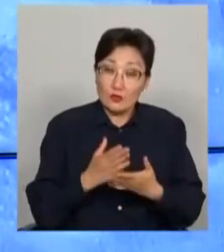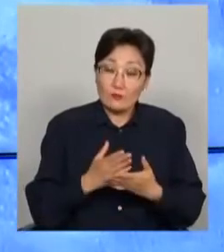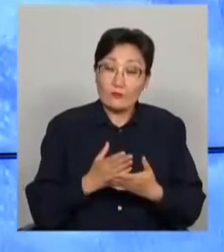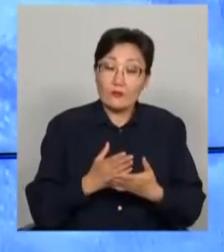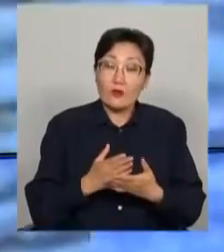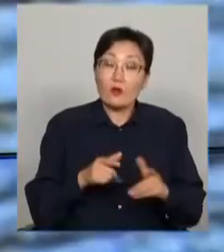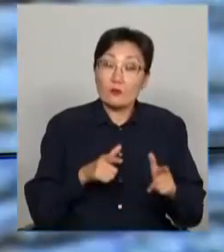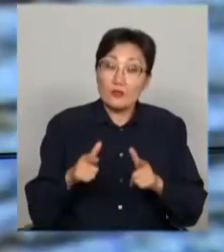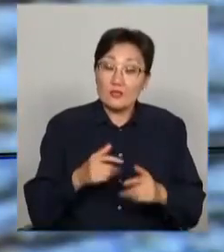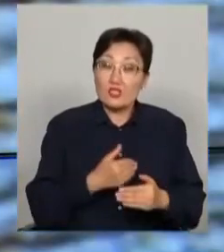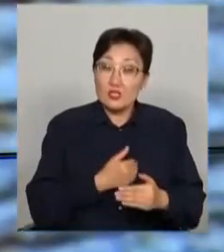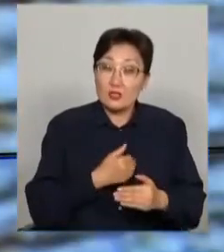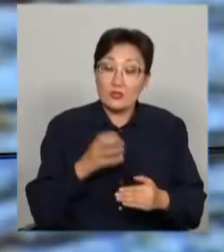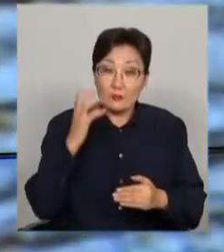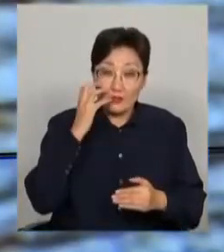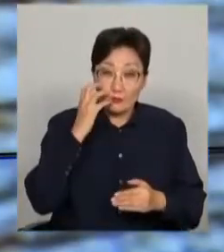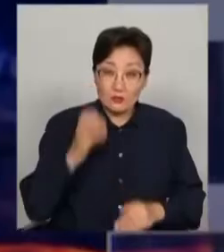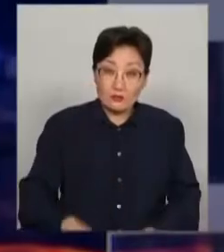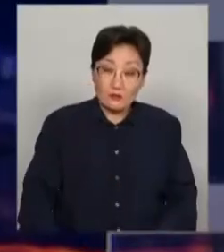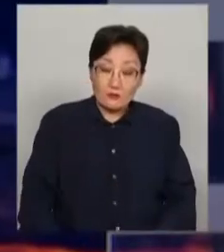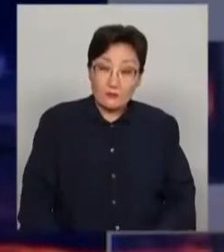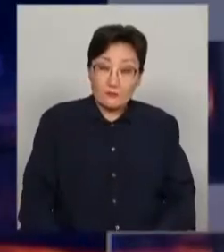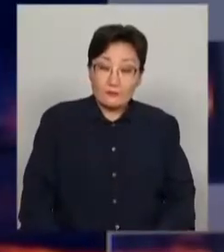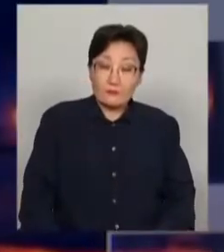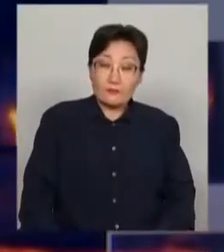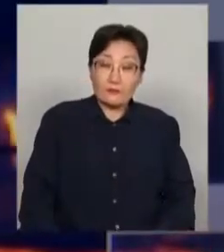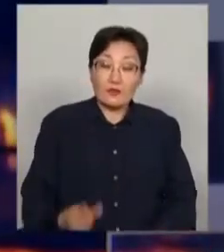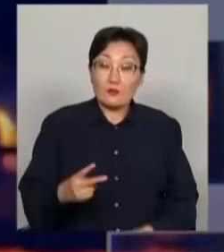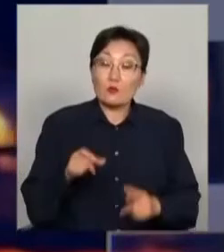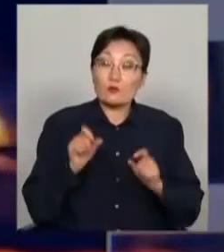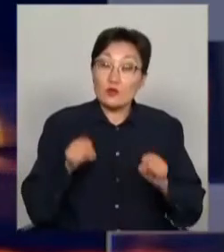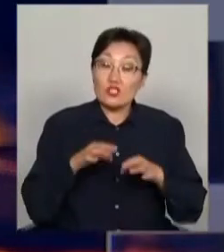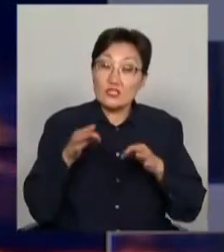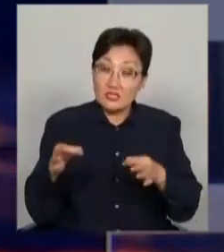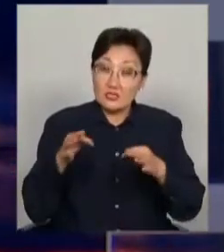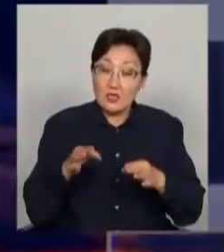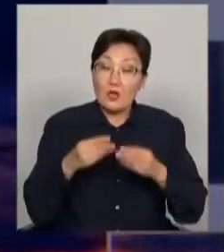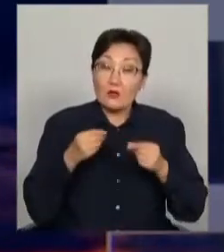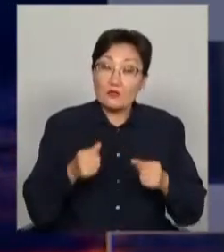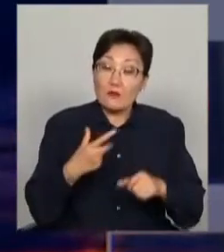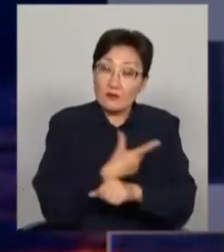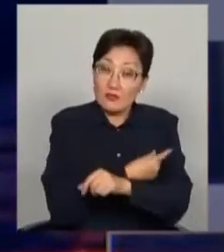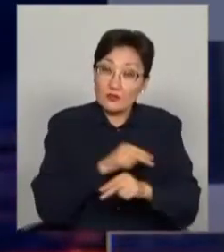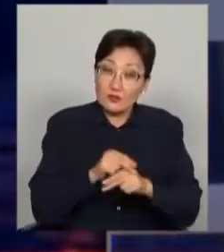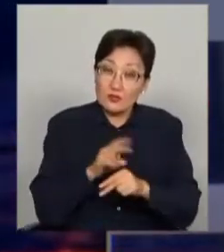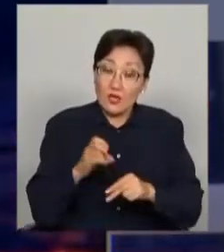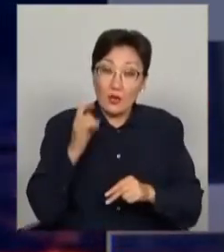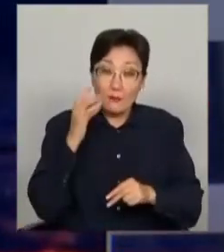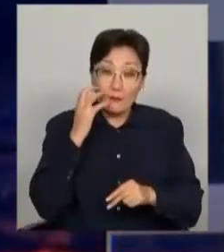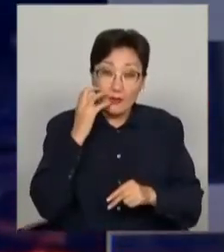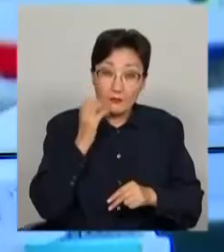профилактикой желанной беременности. Аида Мейрханкызы, буквально в двух словах можете сказать, влияет ли вакцинация на беременных